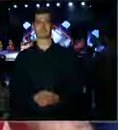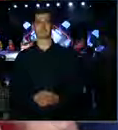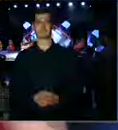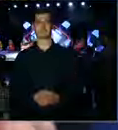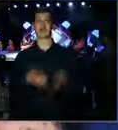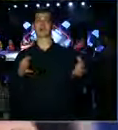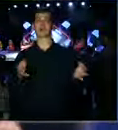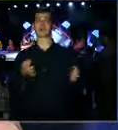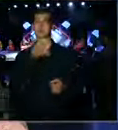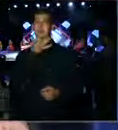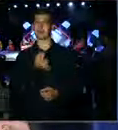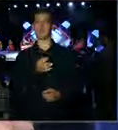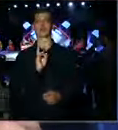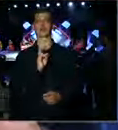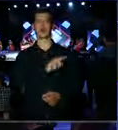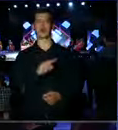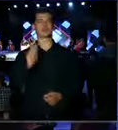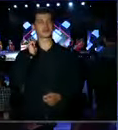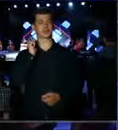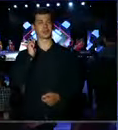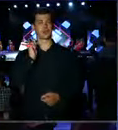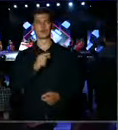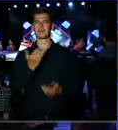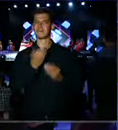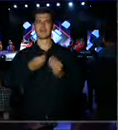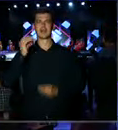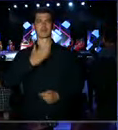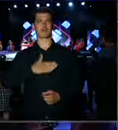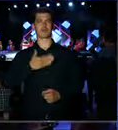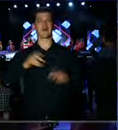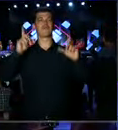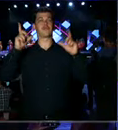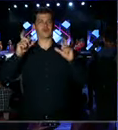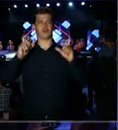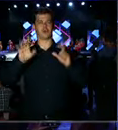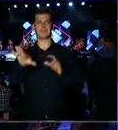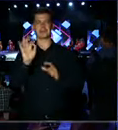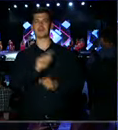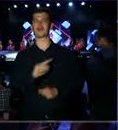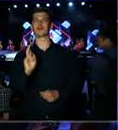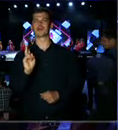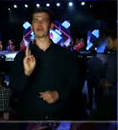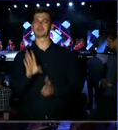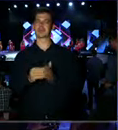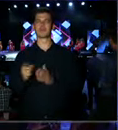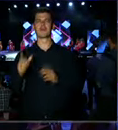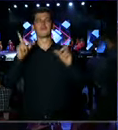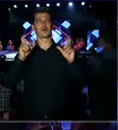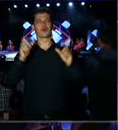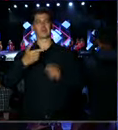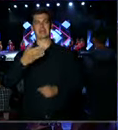A teraz pytanie, która z tych kandydatek najbardziej spodobała się fotografom, naszym paparazzi? Miss